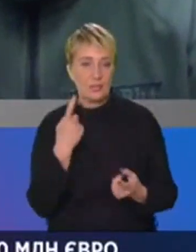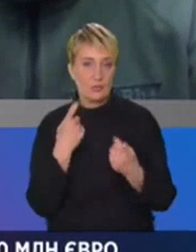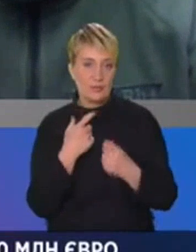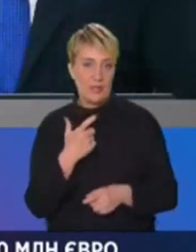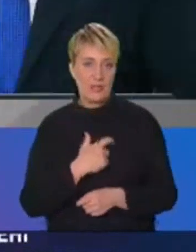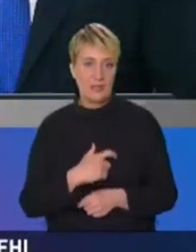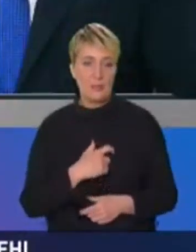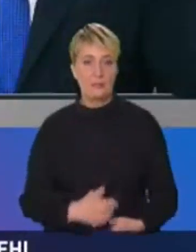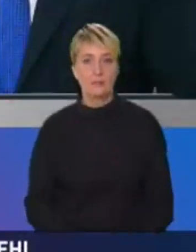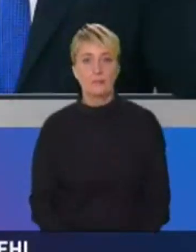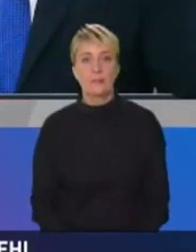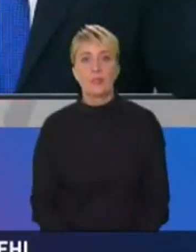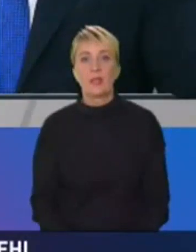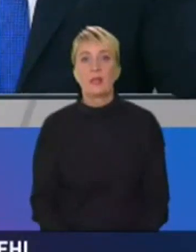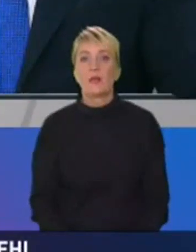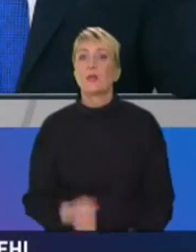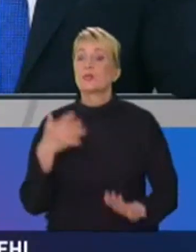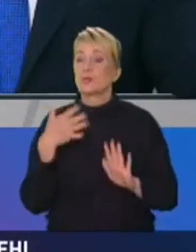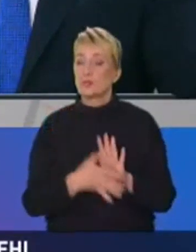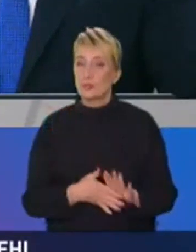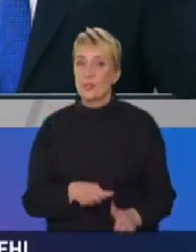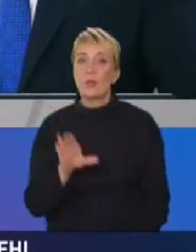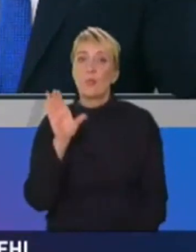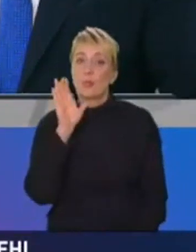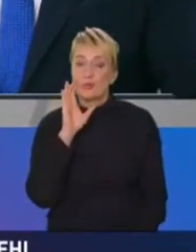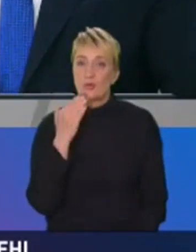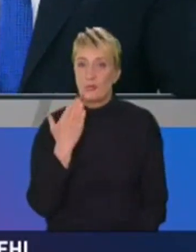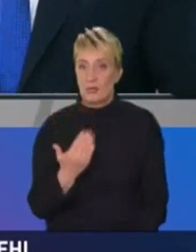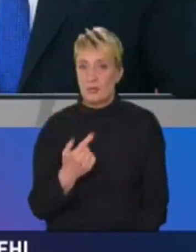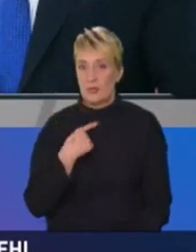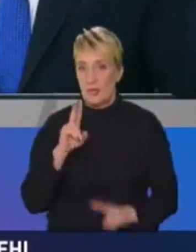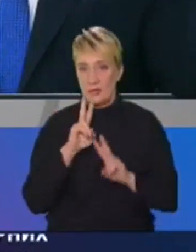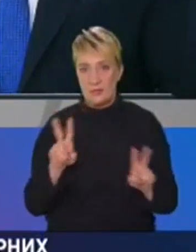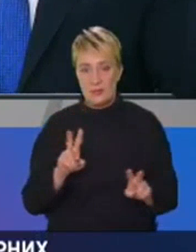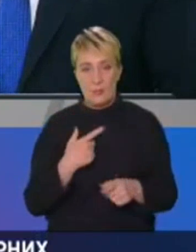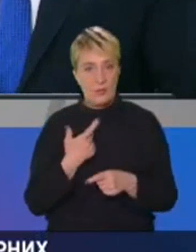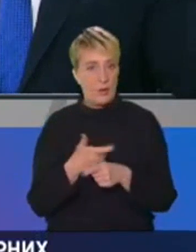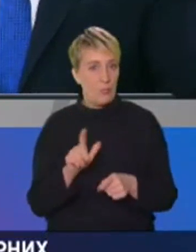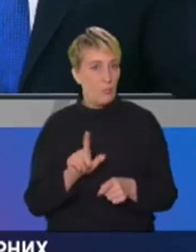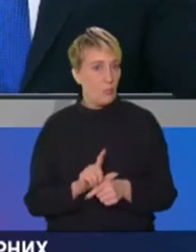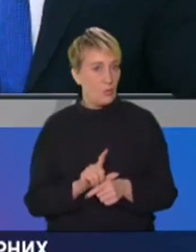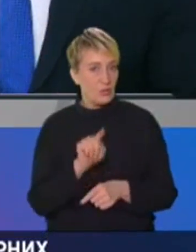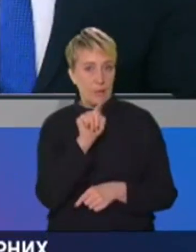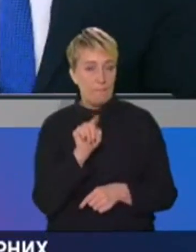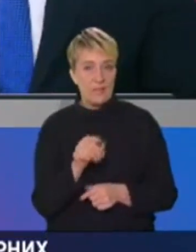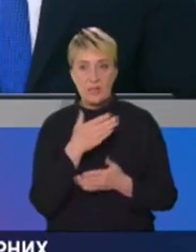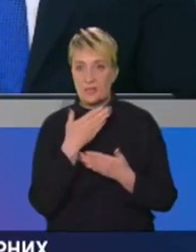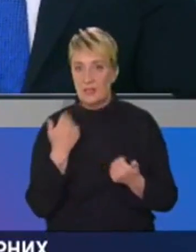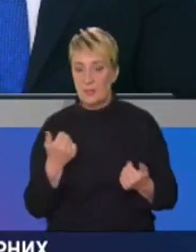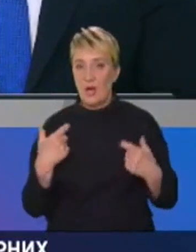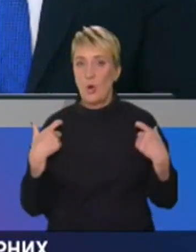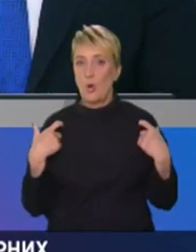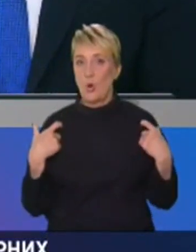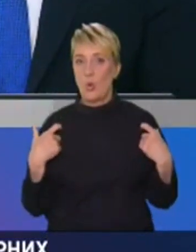себе. Зрозуміло, почув вас. В принципі, я не знаю, вичерпно, в мене більше питань немає. Андрій Ковальов, офіцер